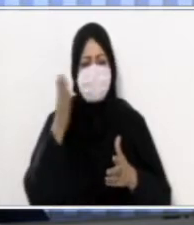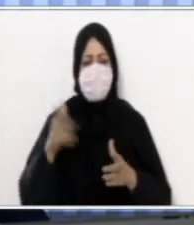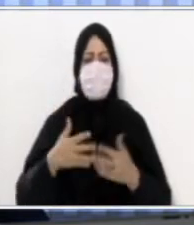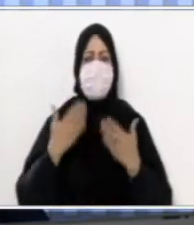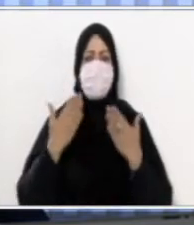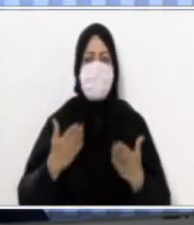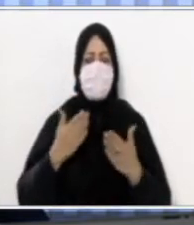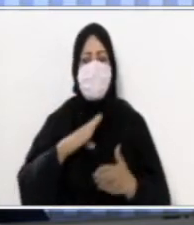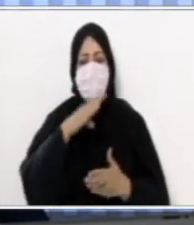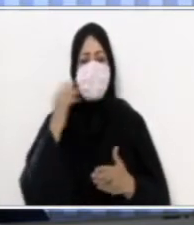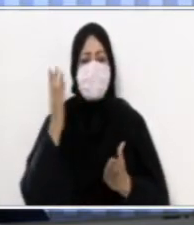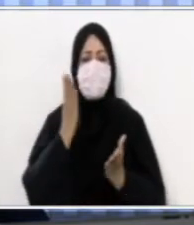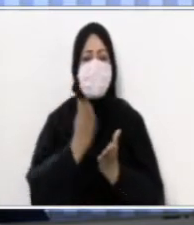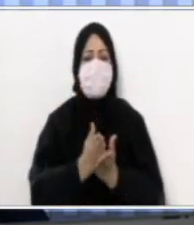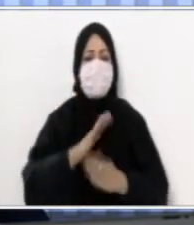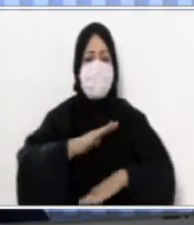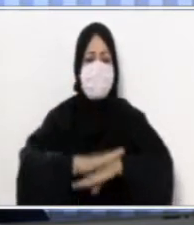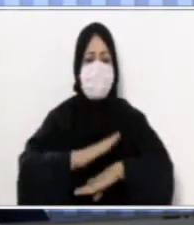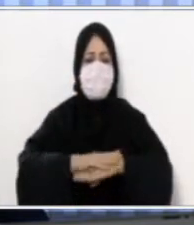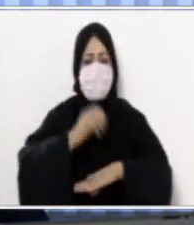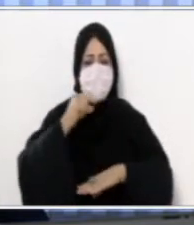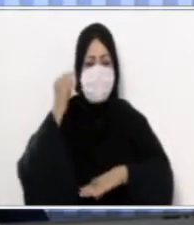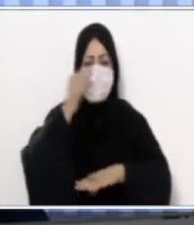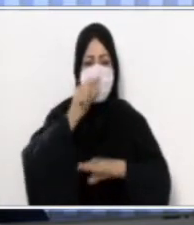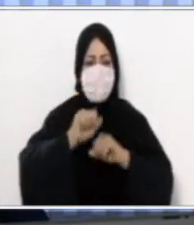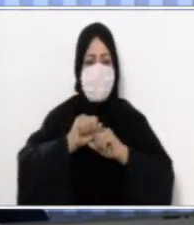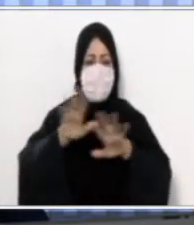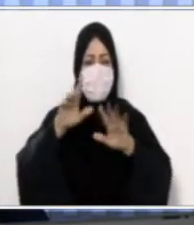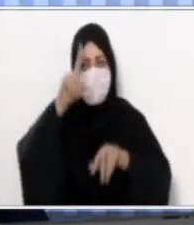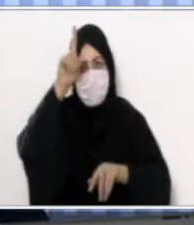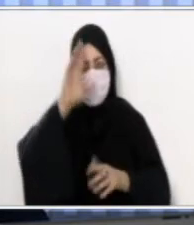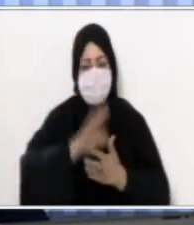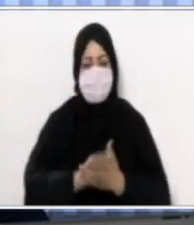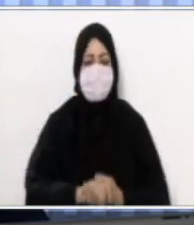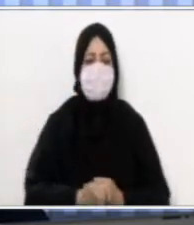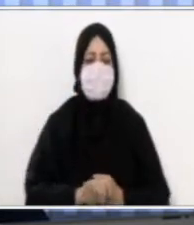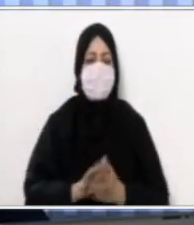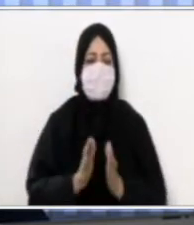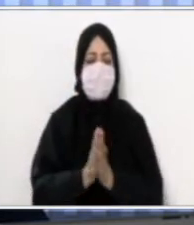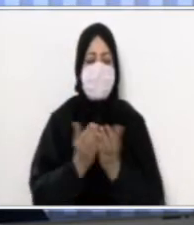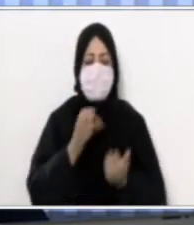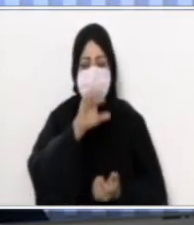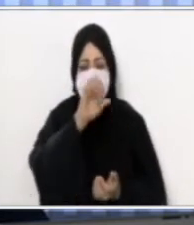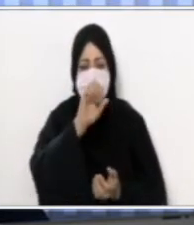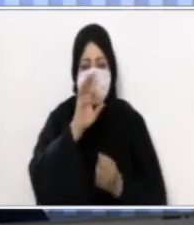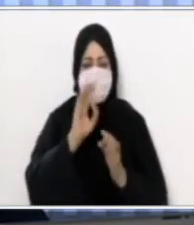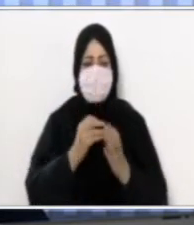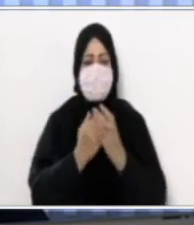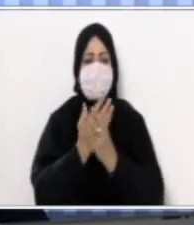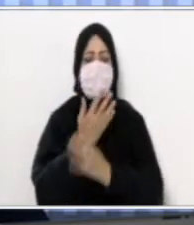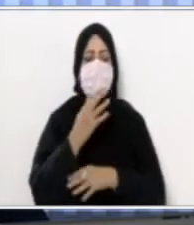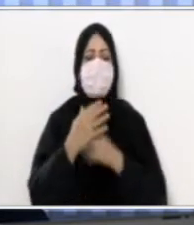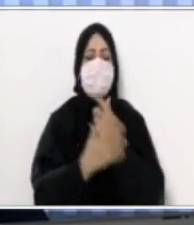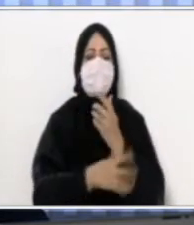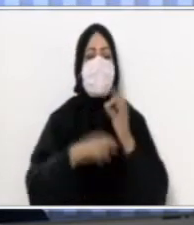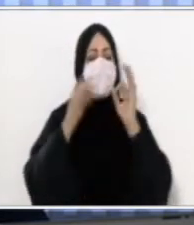وتعالى. ثم مس المصحف يا أخ مختار يحتاج إلى وضوء، لابد من الوضوء